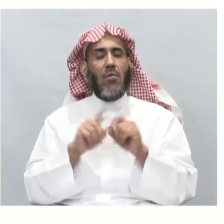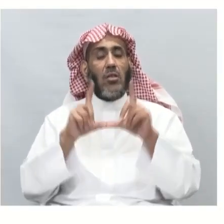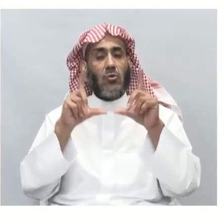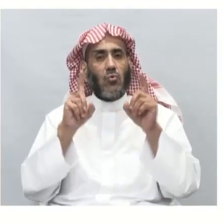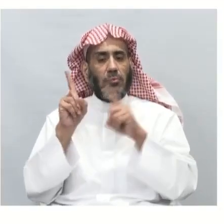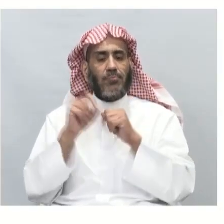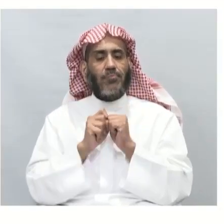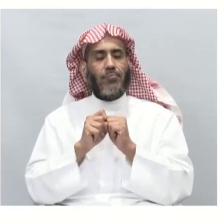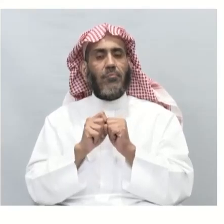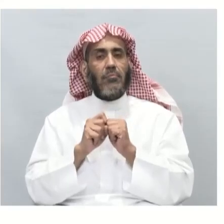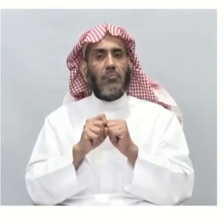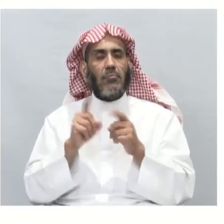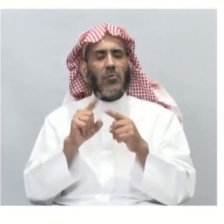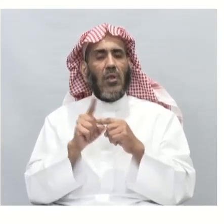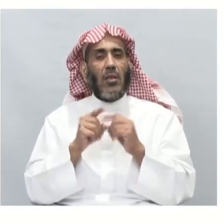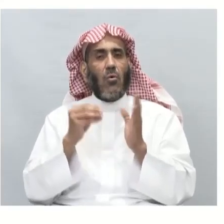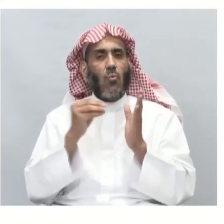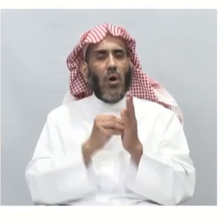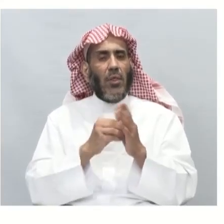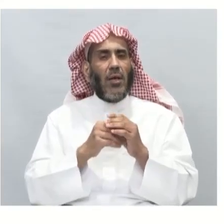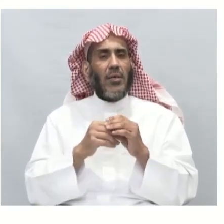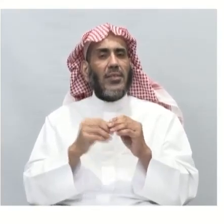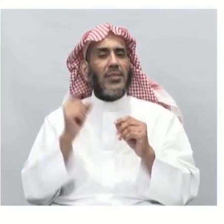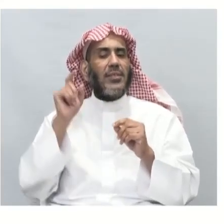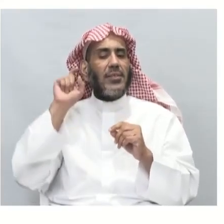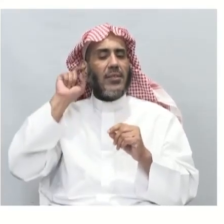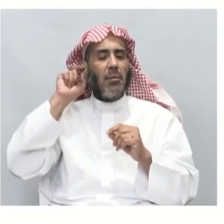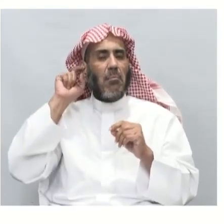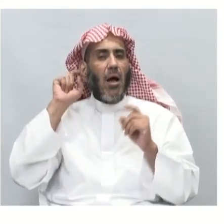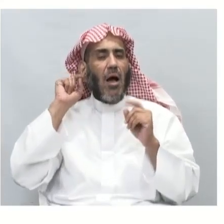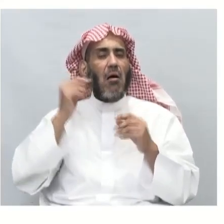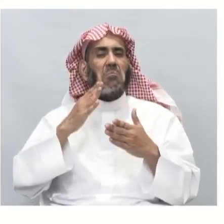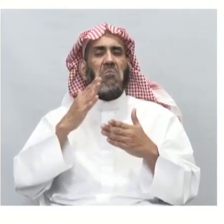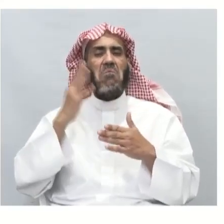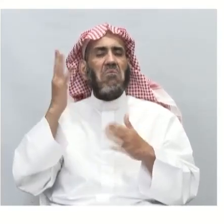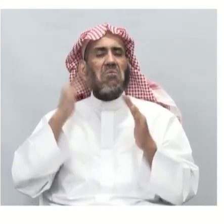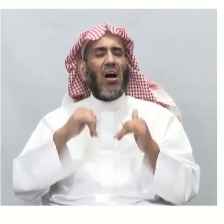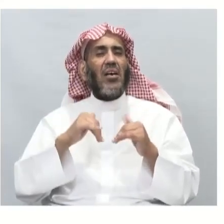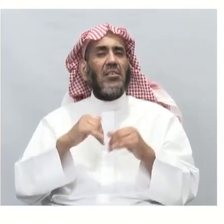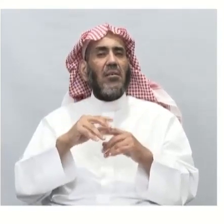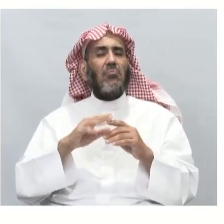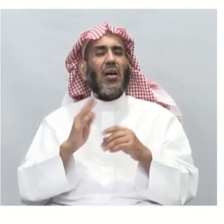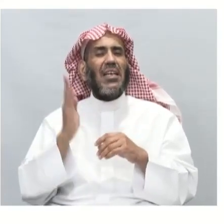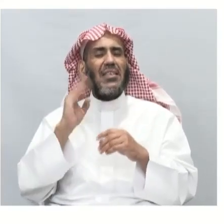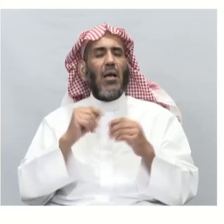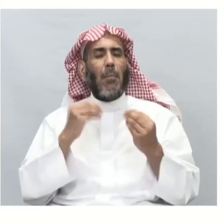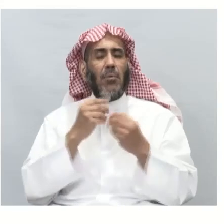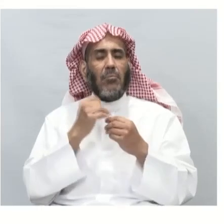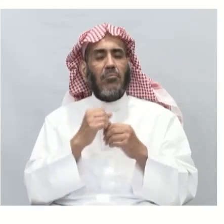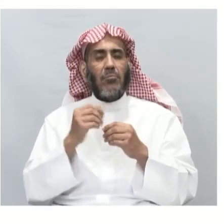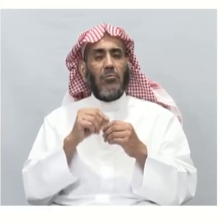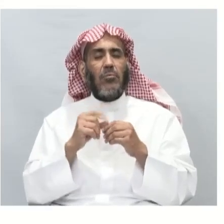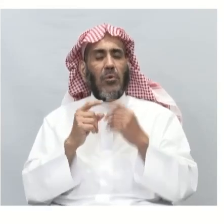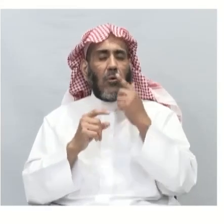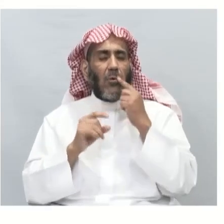الصوره فان الذي وضع السماعه على اذنه فقد الاتصال بمن يتكلم معك وهنا جيء